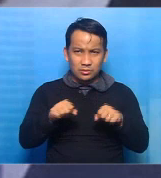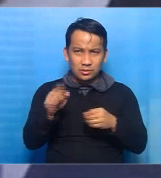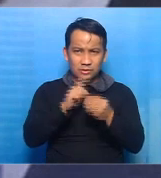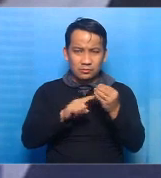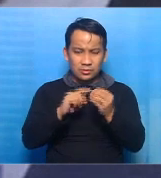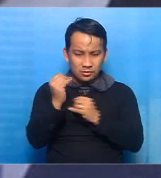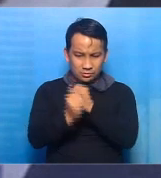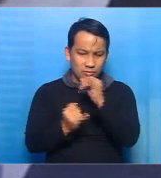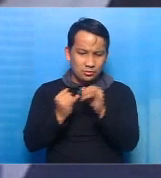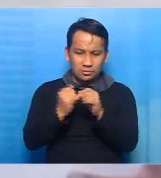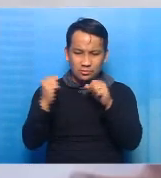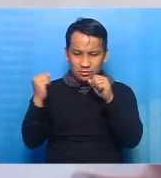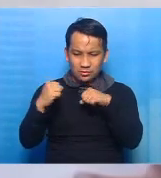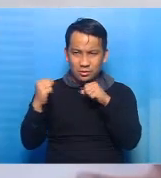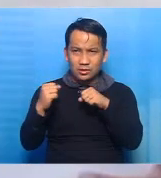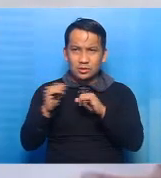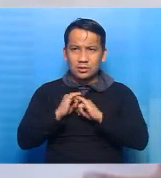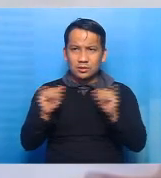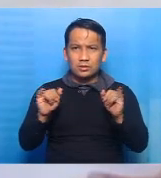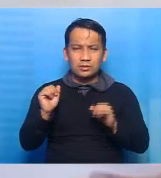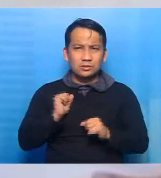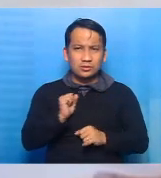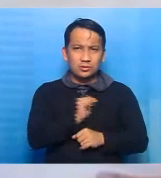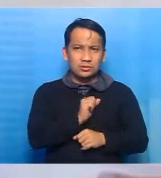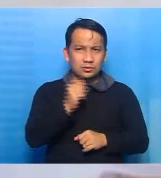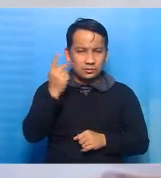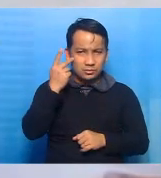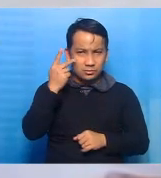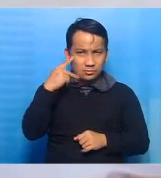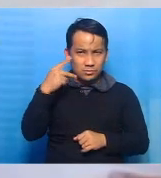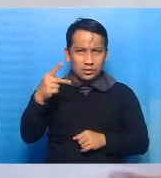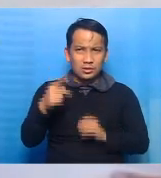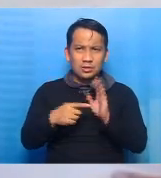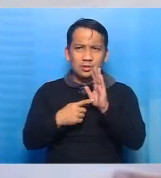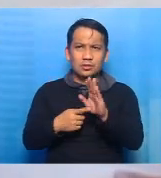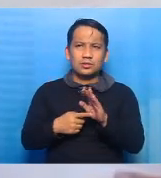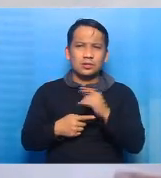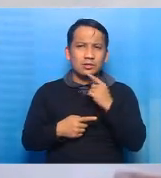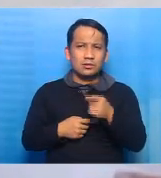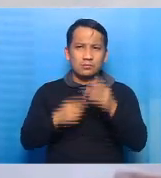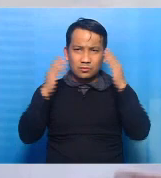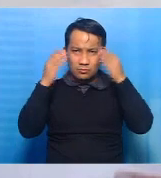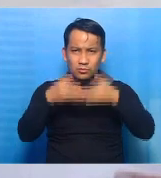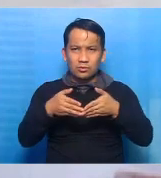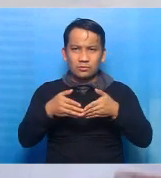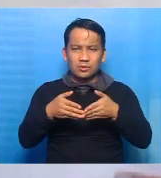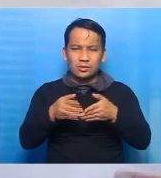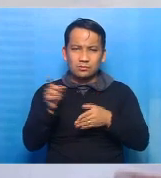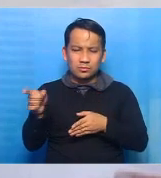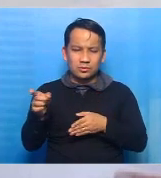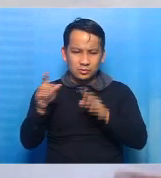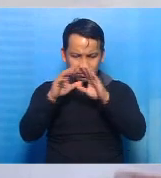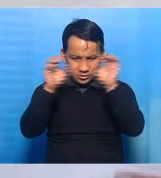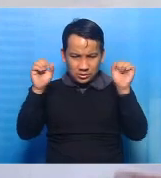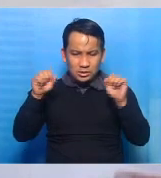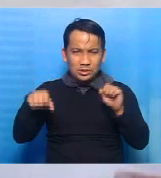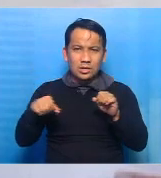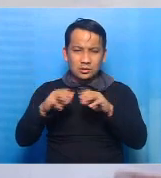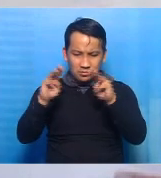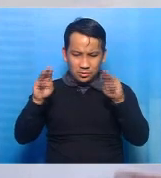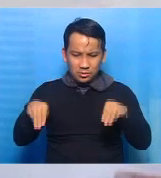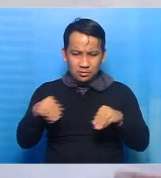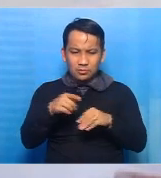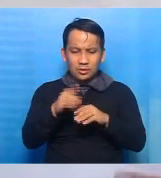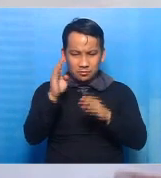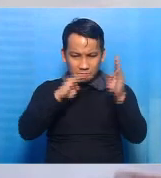ng international agreement. Maging si Senador Kiko Pangilinan, bumanat din. Dapat umanong pagtuunan na lang ng pansin ang Malacanang ang